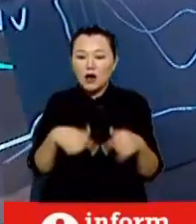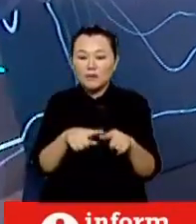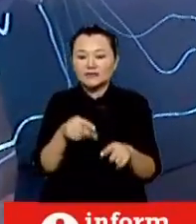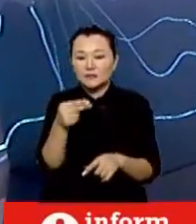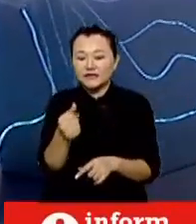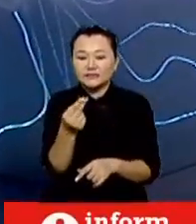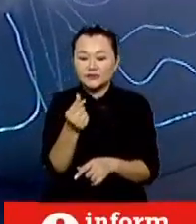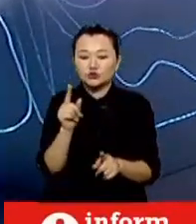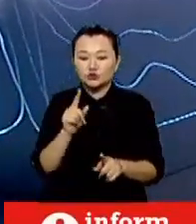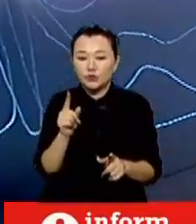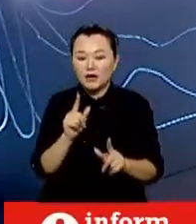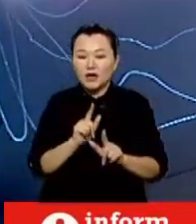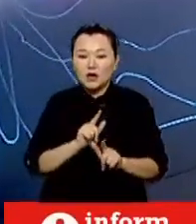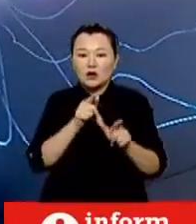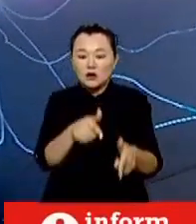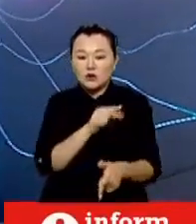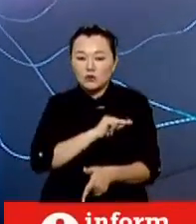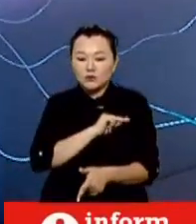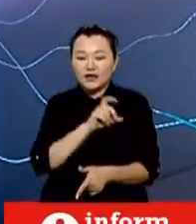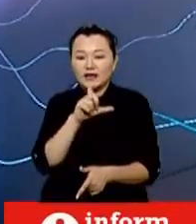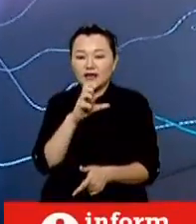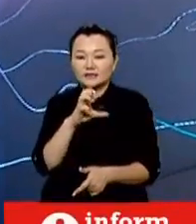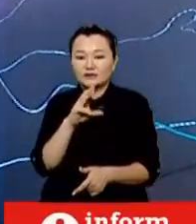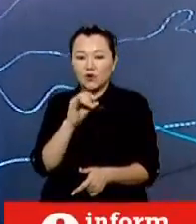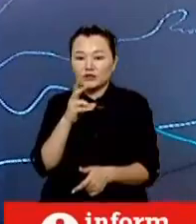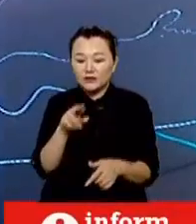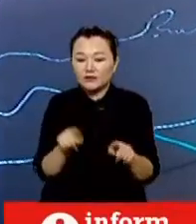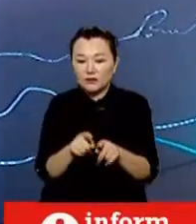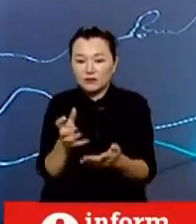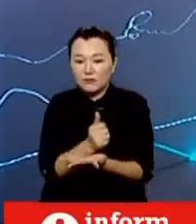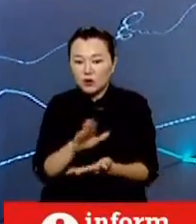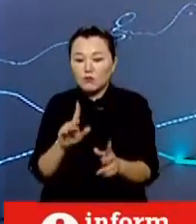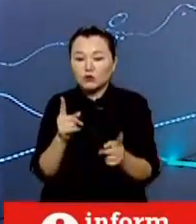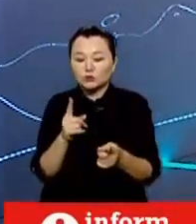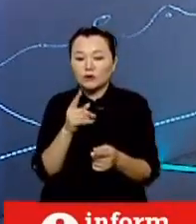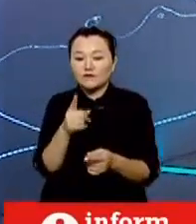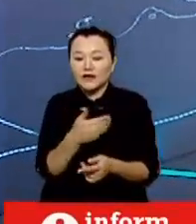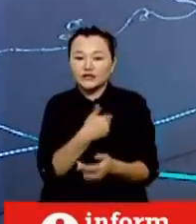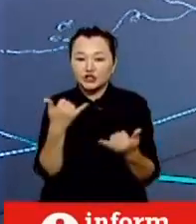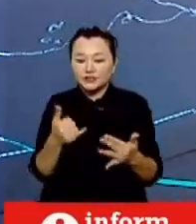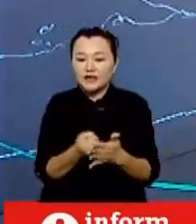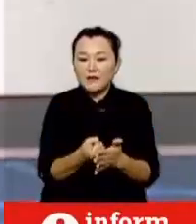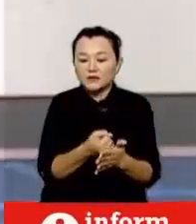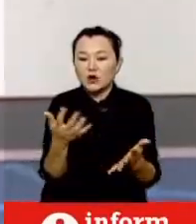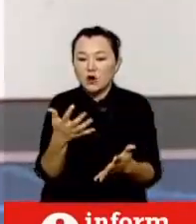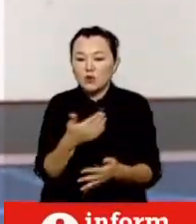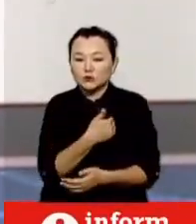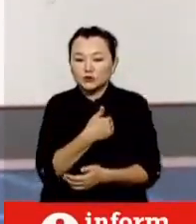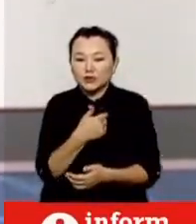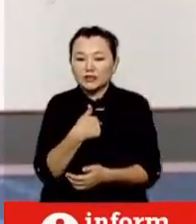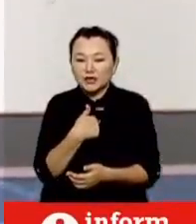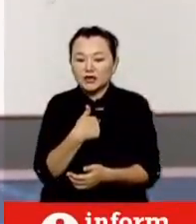заплатили деньги для того чтобы трудоустроиться в Эстонию но в итоге ничего так и не вышло чего вы теперь хотите добиться я вот